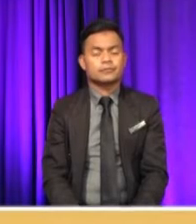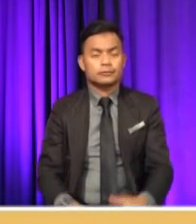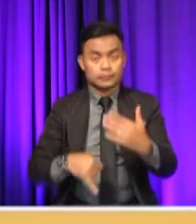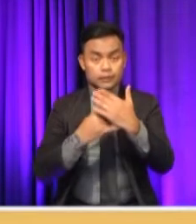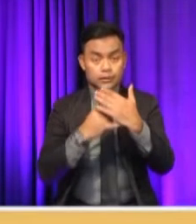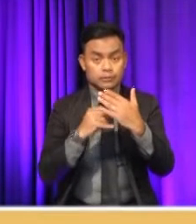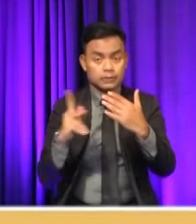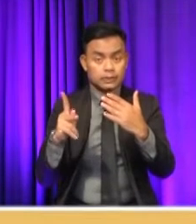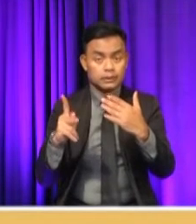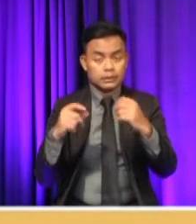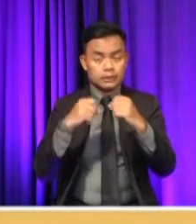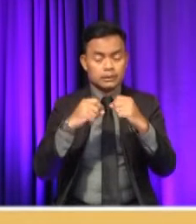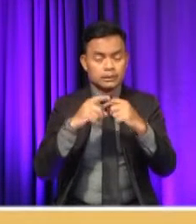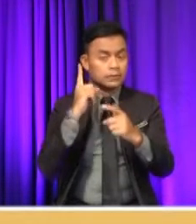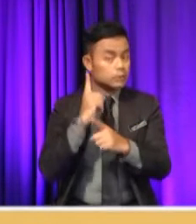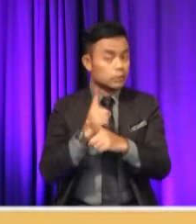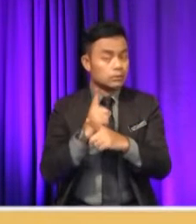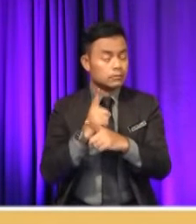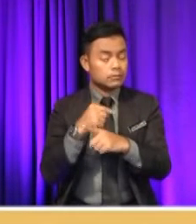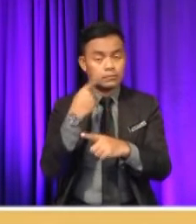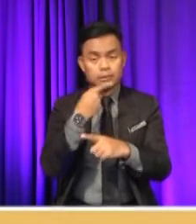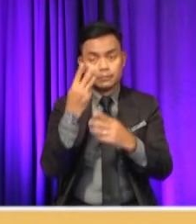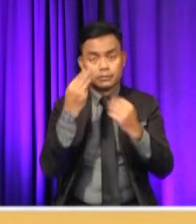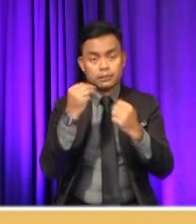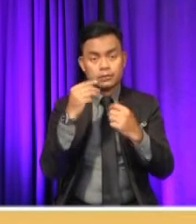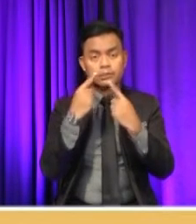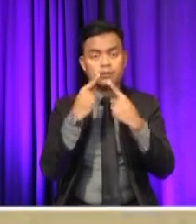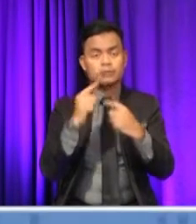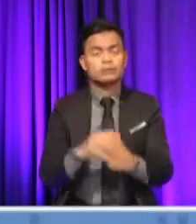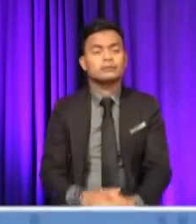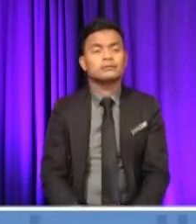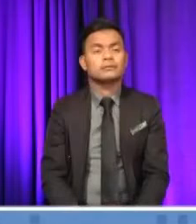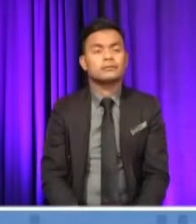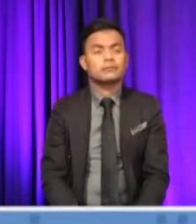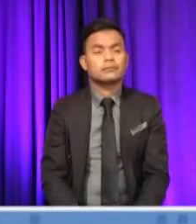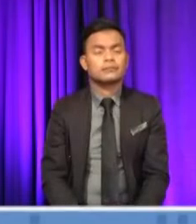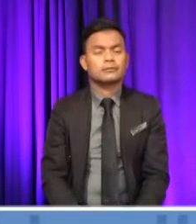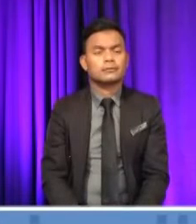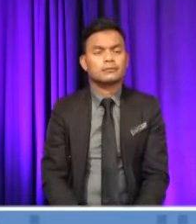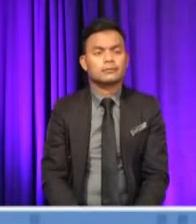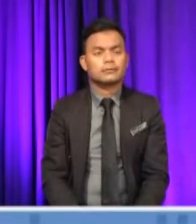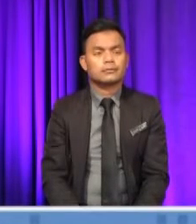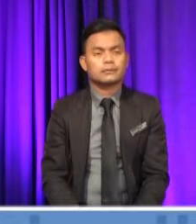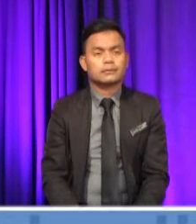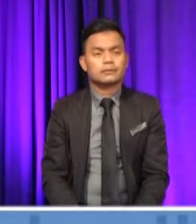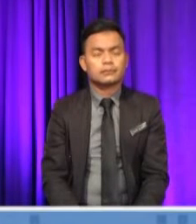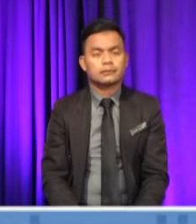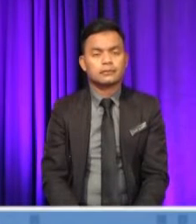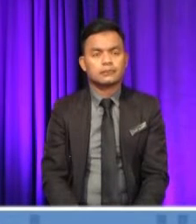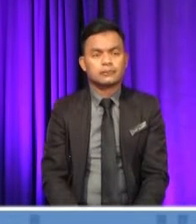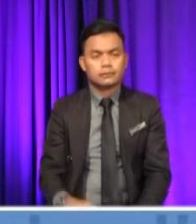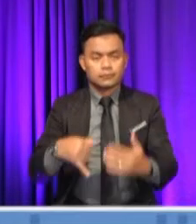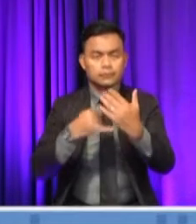elektrik, betul tak? Siapa nak jawab soalan ini? Saya Syahira, betul tak soalan ni? menjimatkan